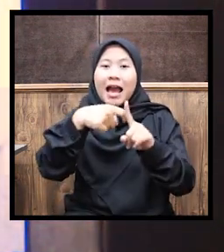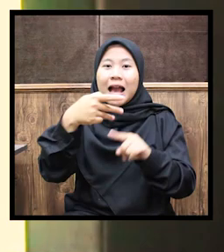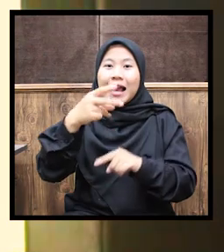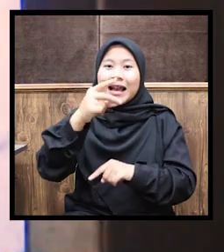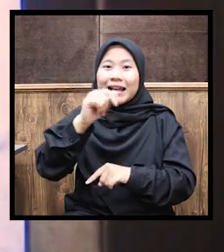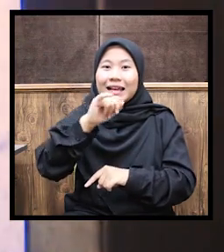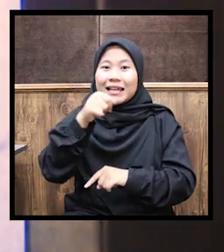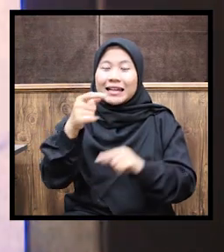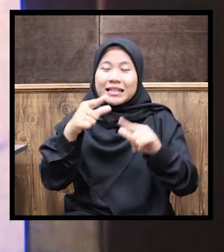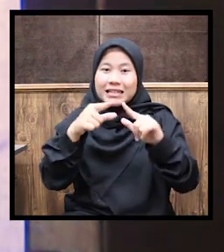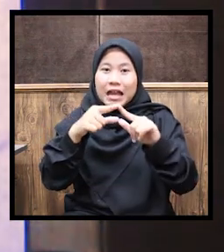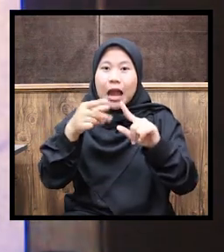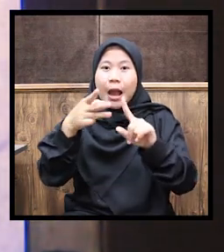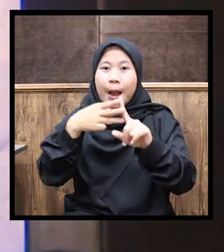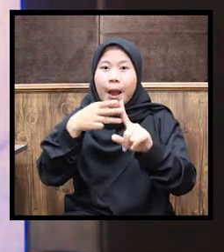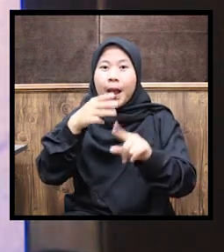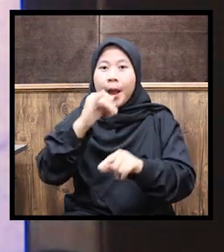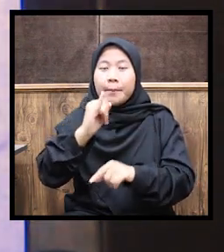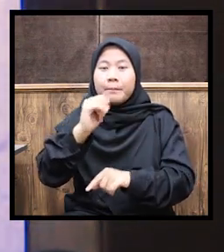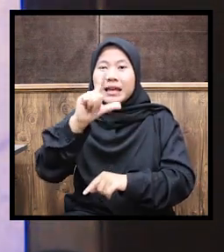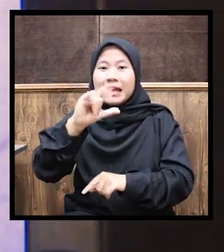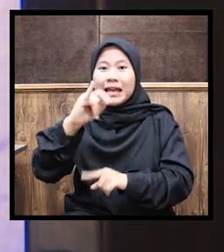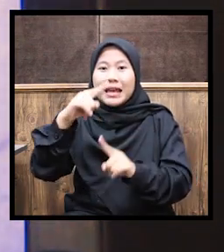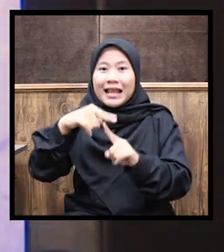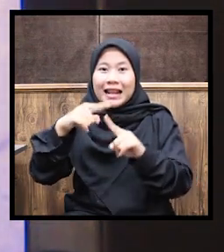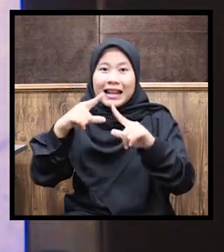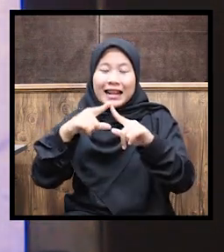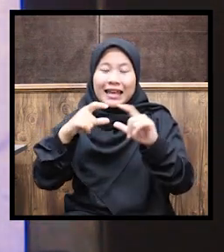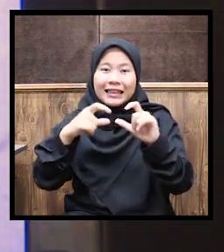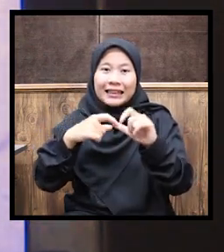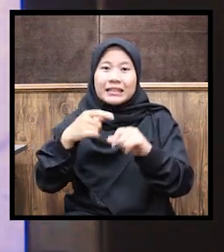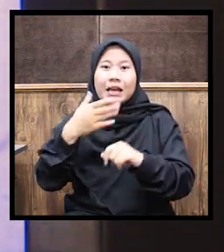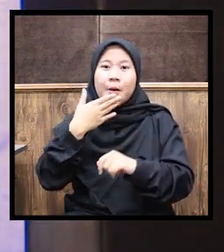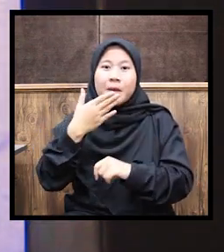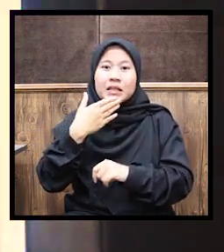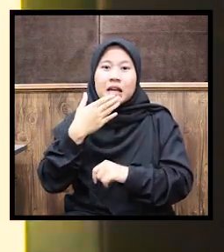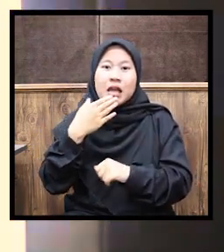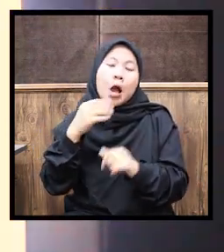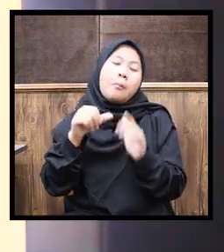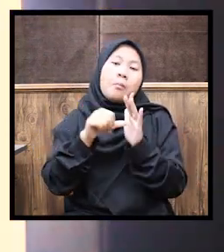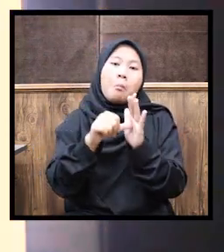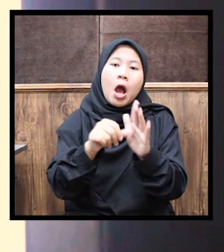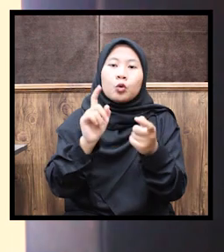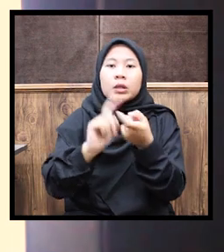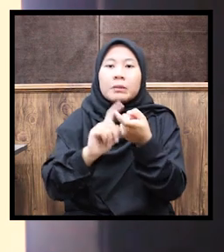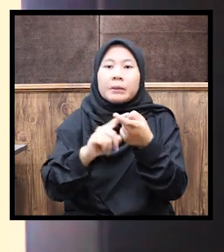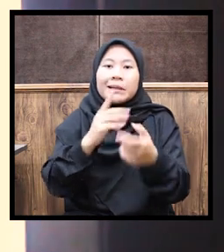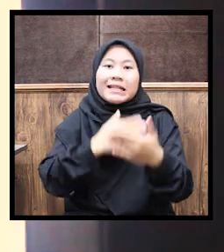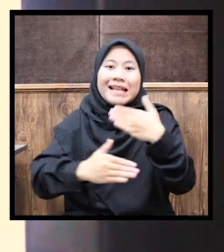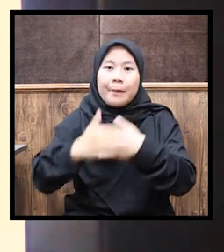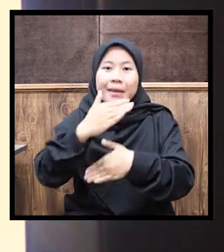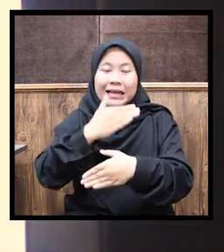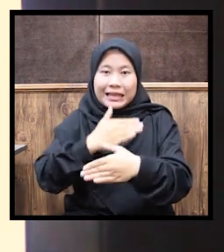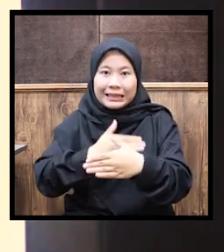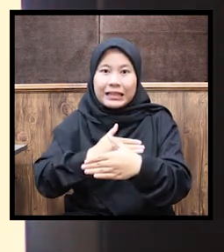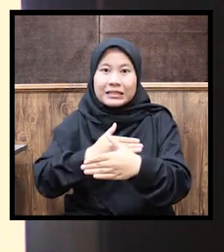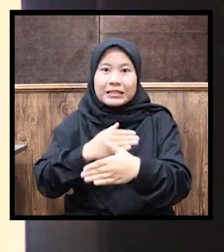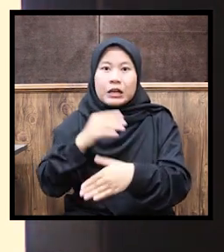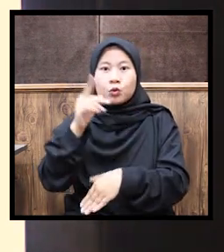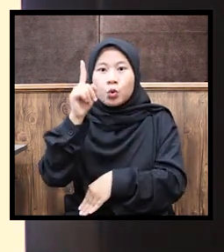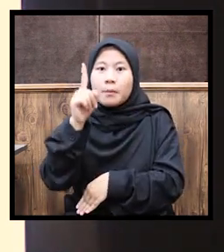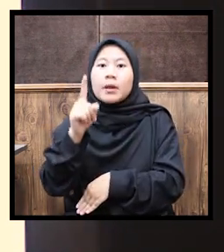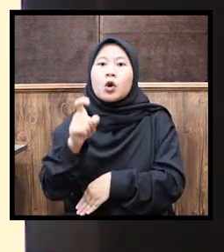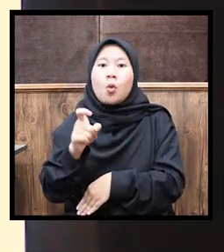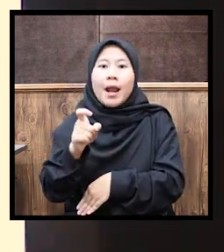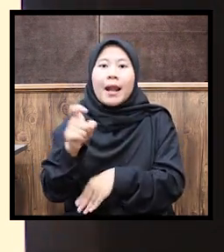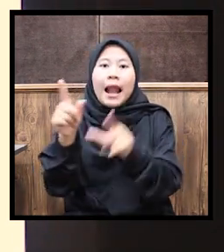kejabilitas yang selama ini juga membantu teman-teman di menyalurkan Apa kebutuhan pekerjaannya